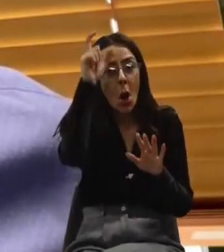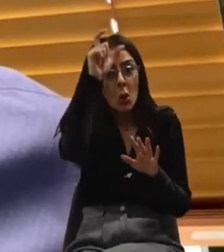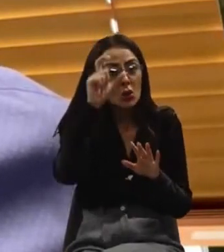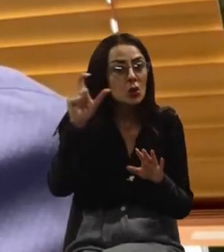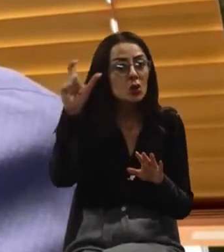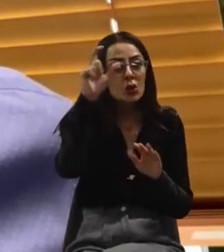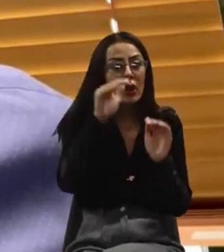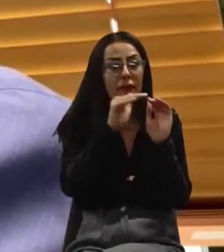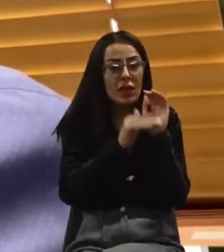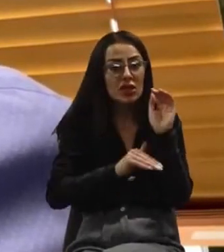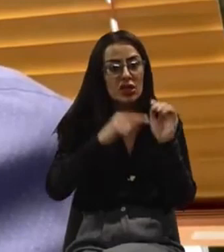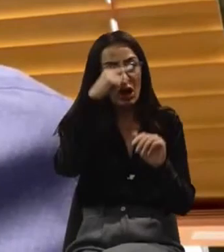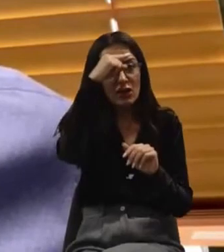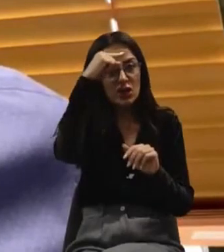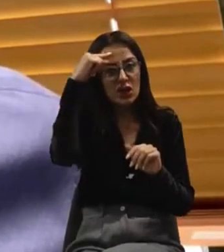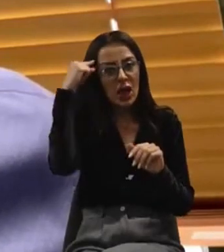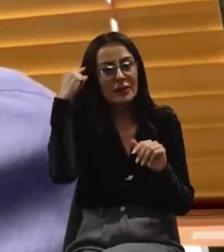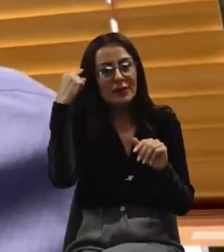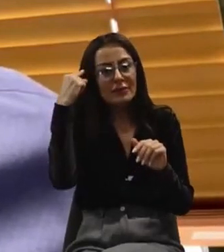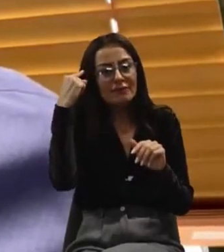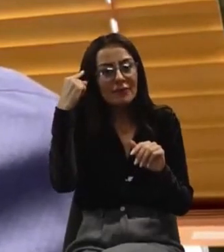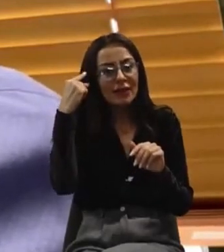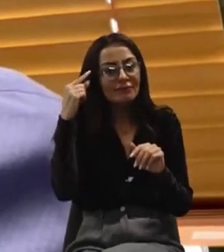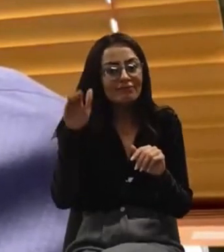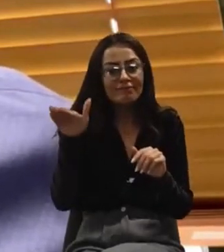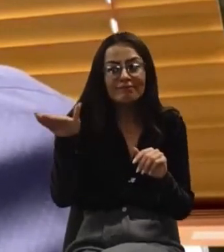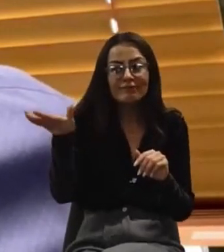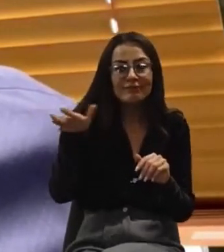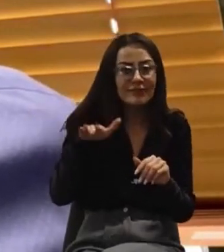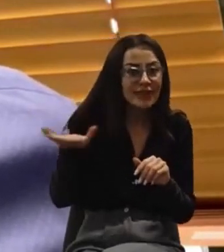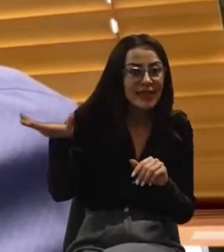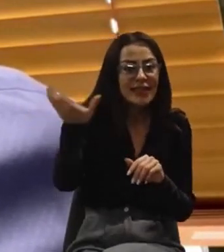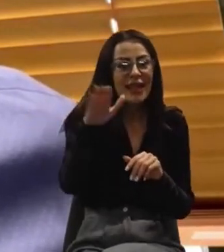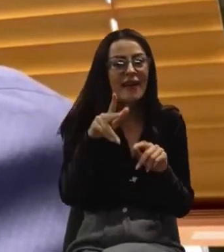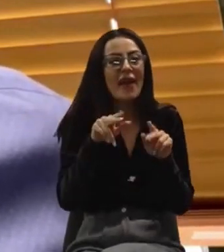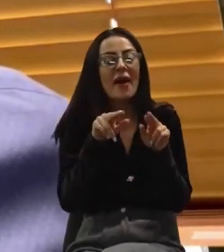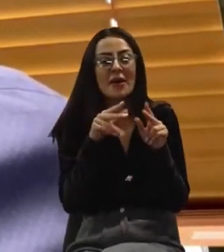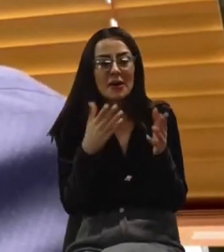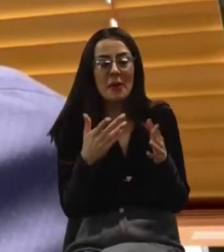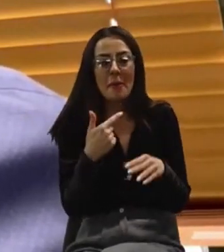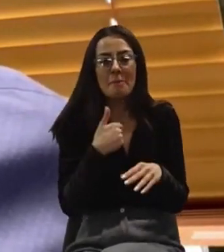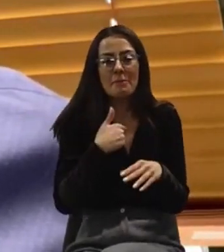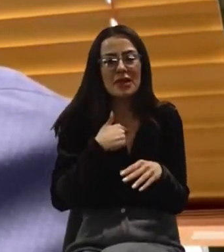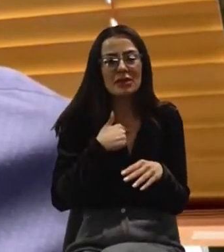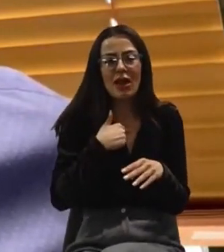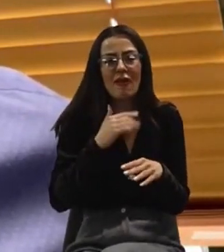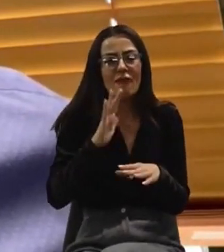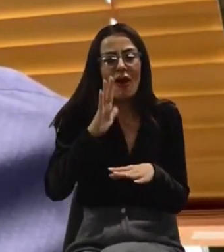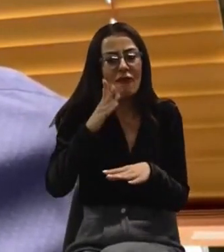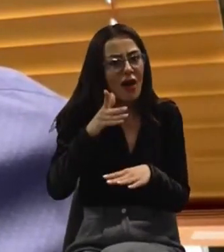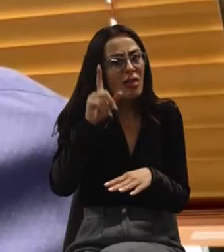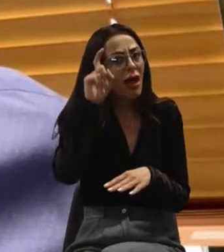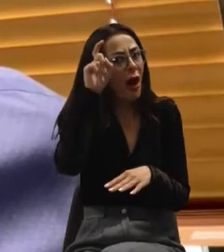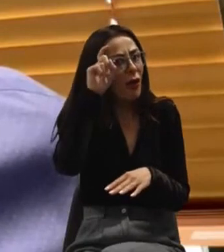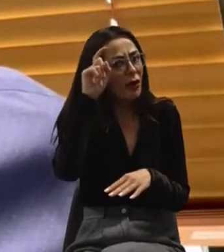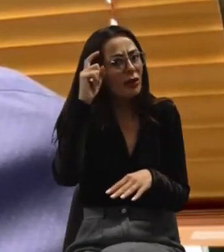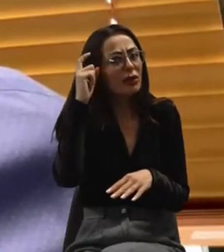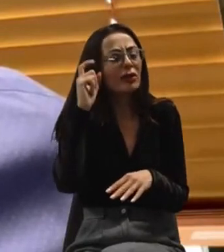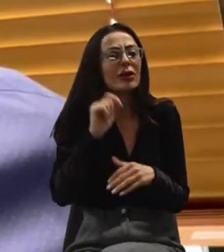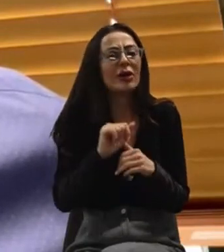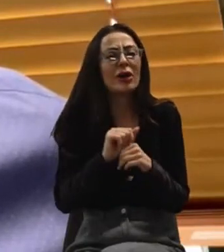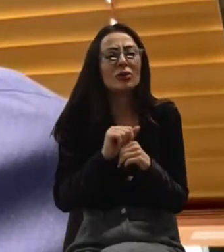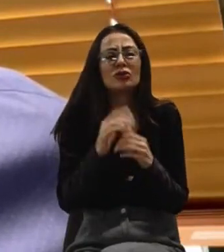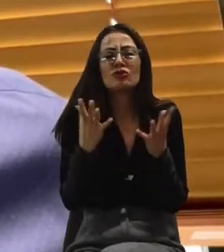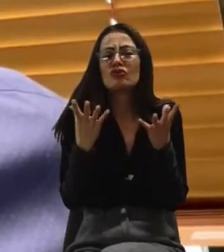bir şey Türkiye'de yaşayan ve akıllardan bir işe seni bizden daha akıllı bizden daha zeki bir sürü